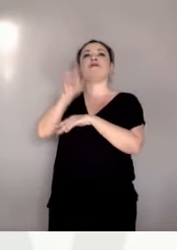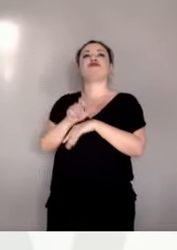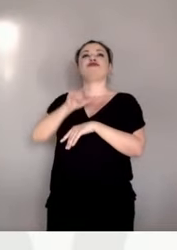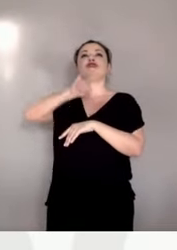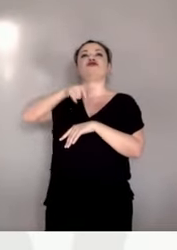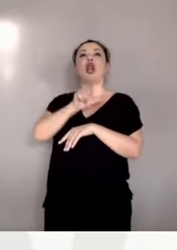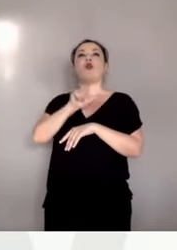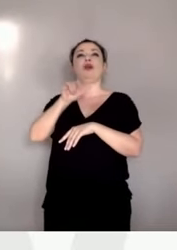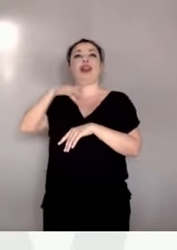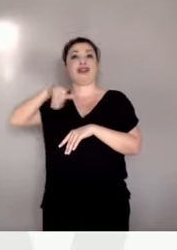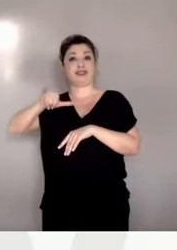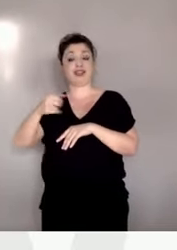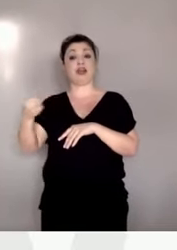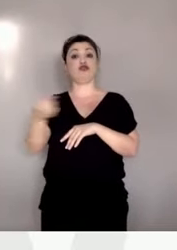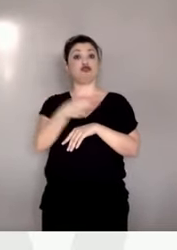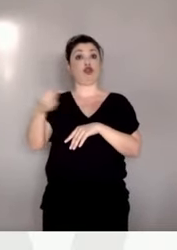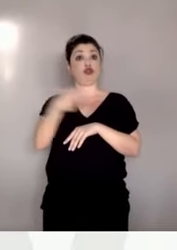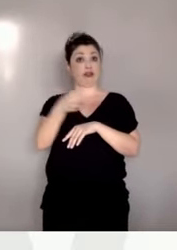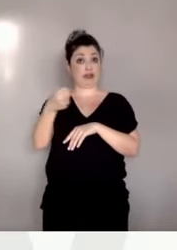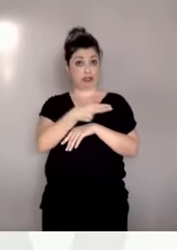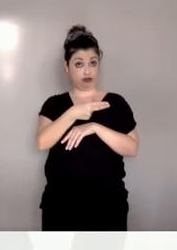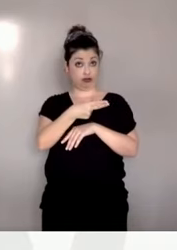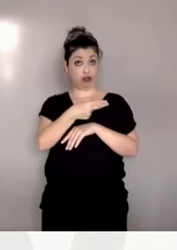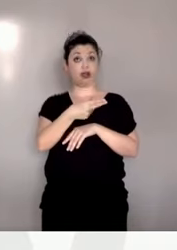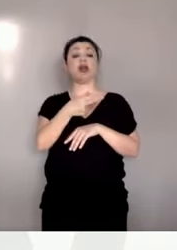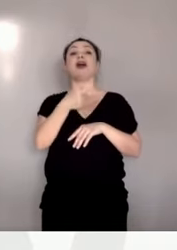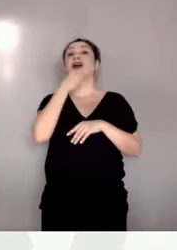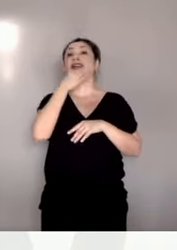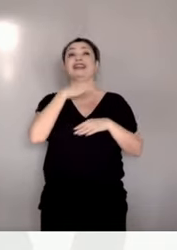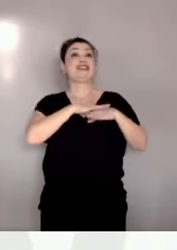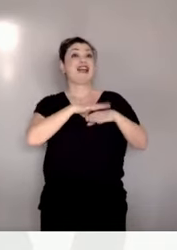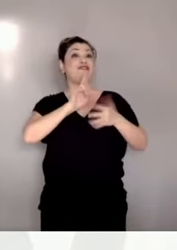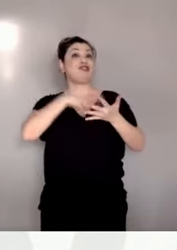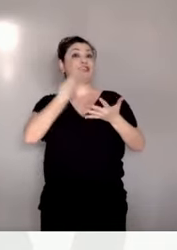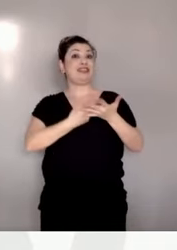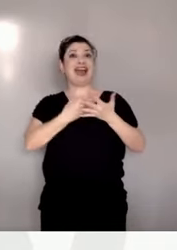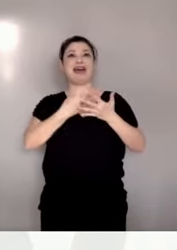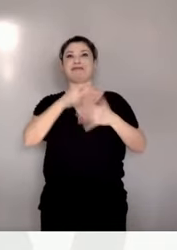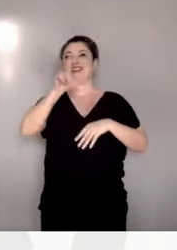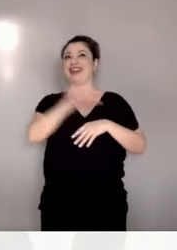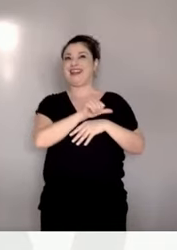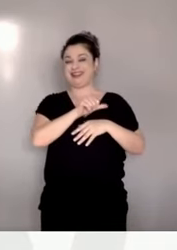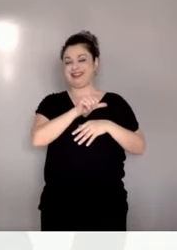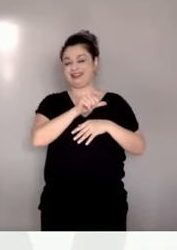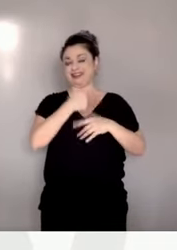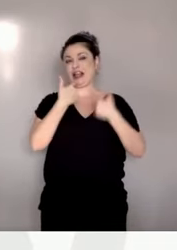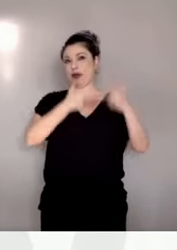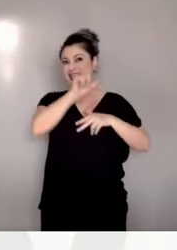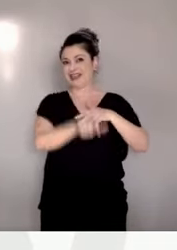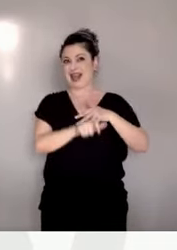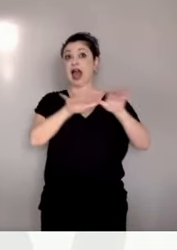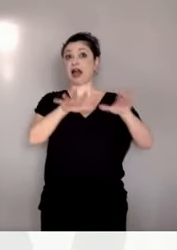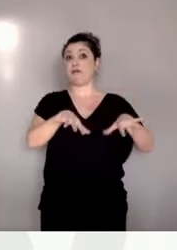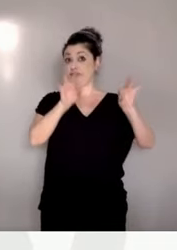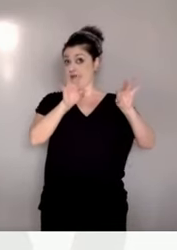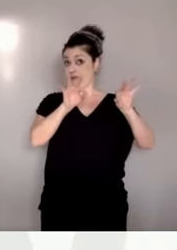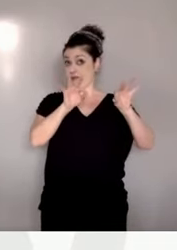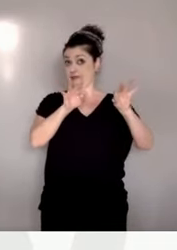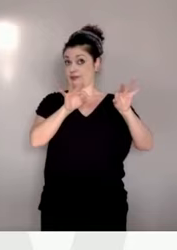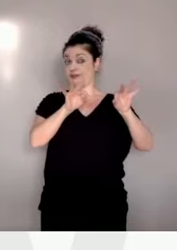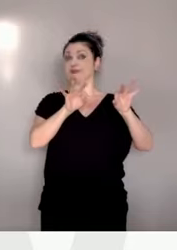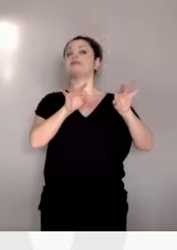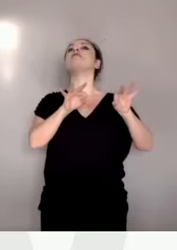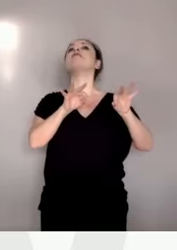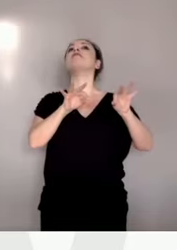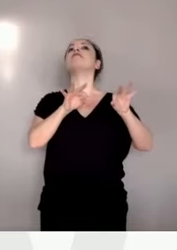sarà sottotitolata, quindi il servizio di interpretariato in lingua dei segni italiana si sospenderà per